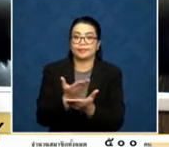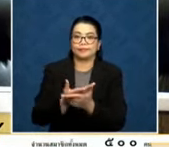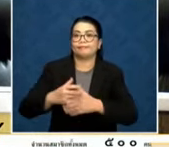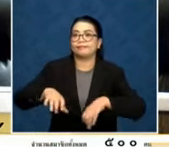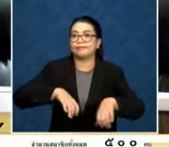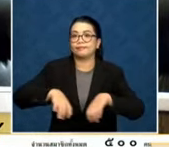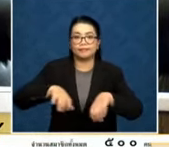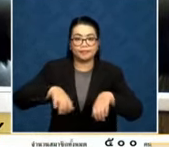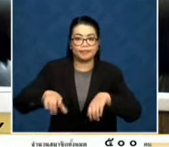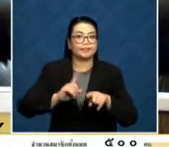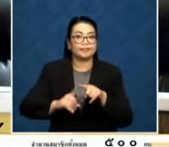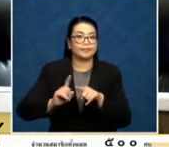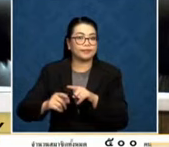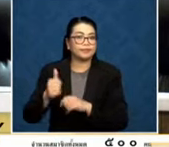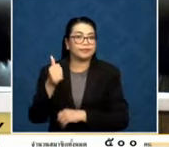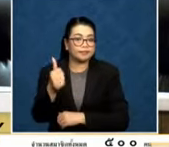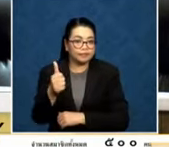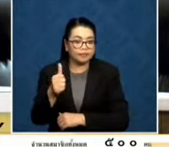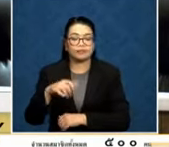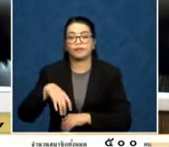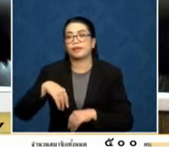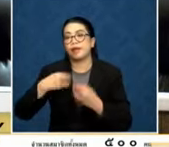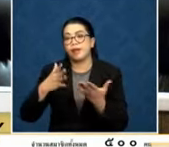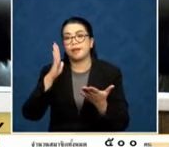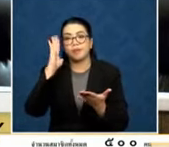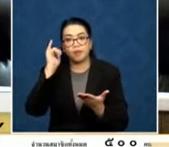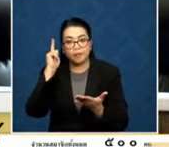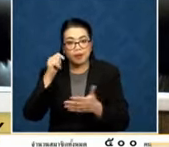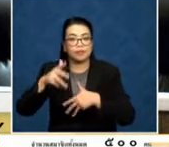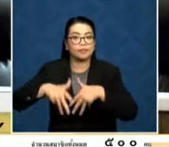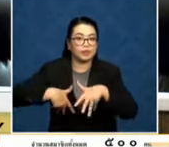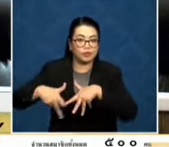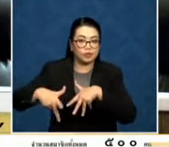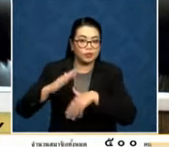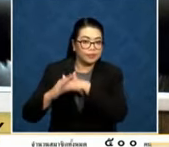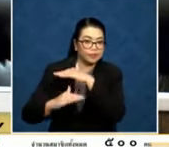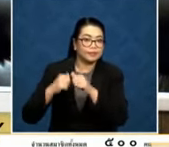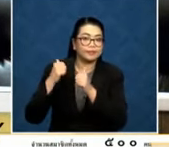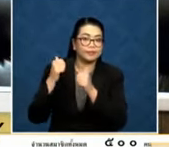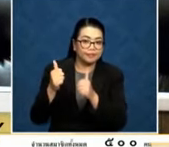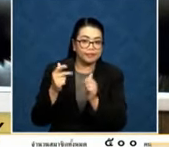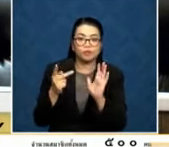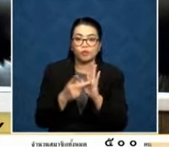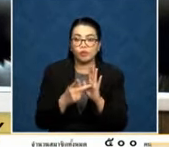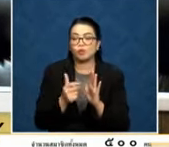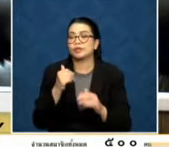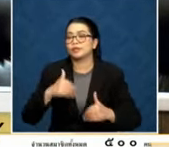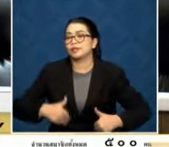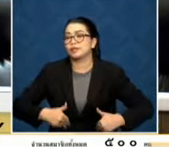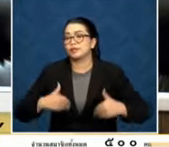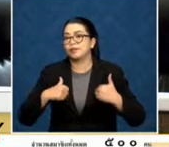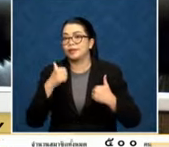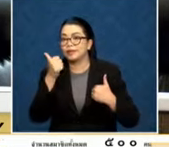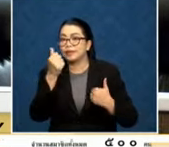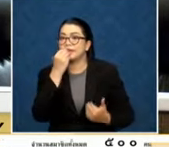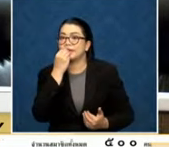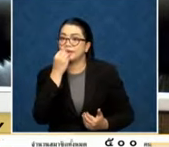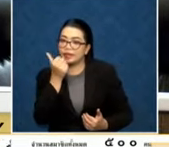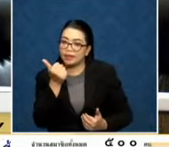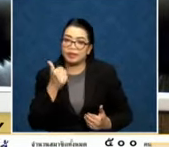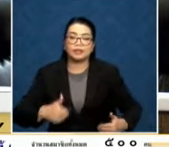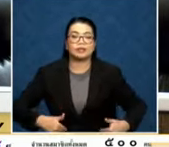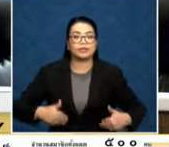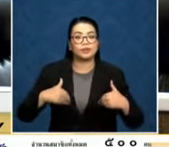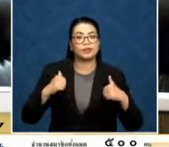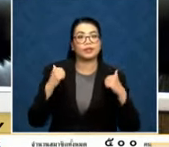บริหารประเทศชาติเพื่อพ่อแม่พี่น้องประชาชนของเราจะได้อยู่ดีกินดีนะครับใน